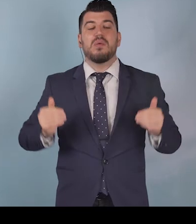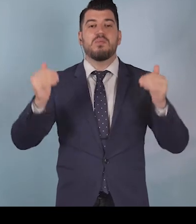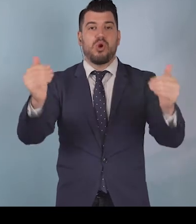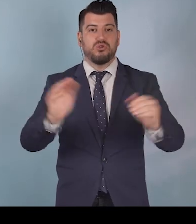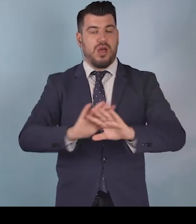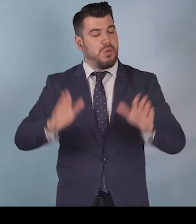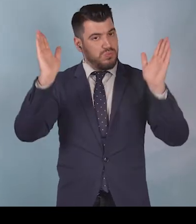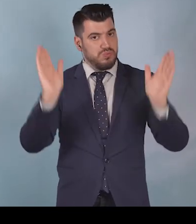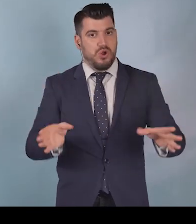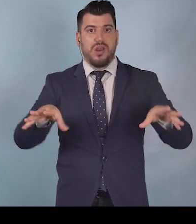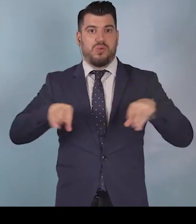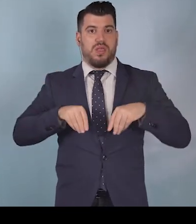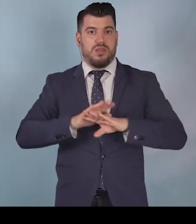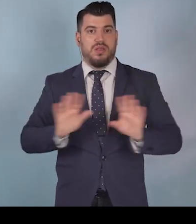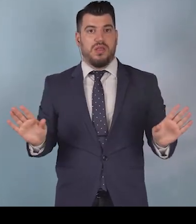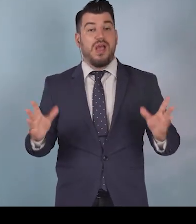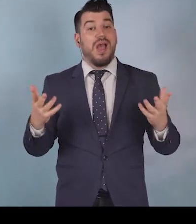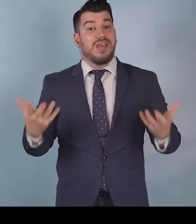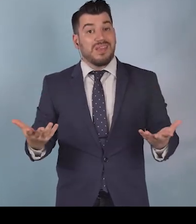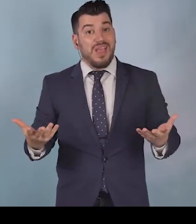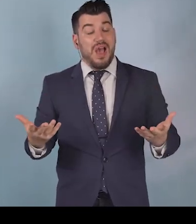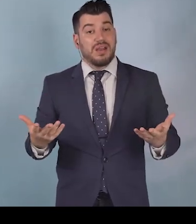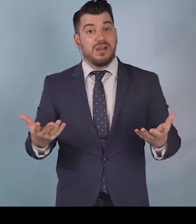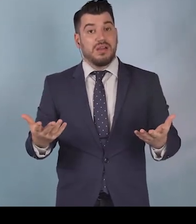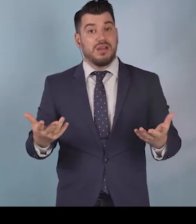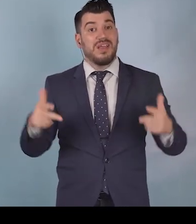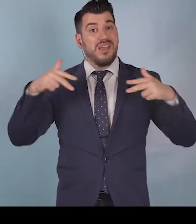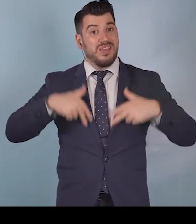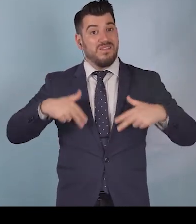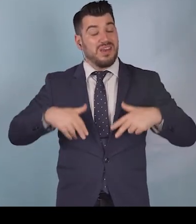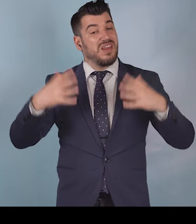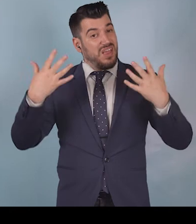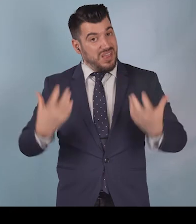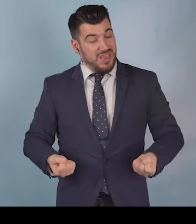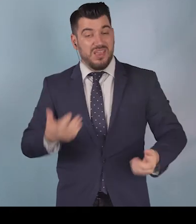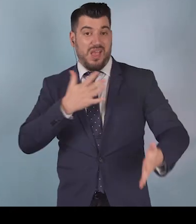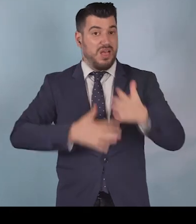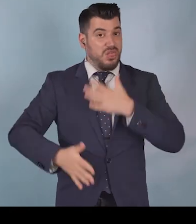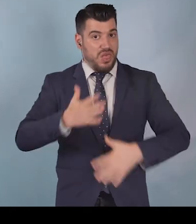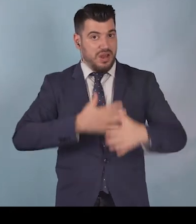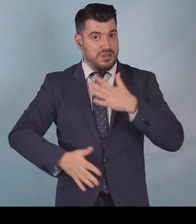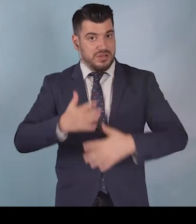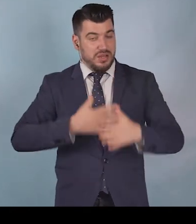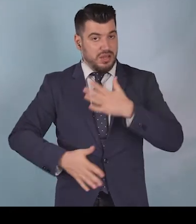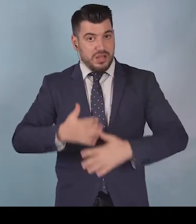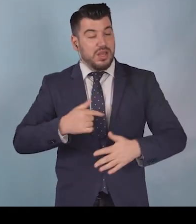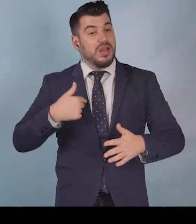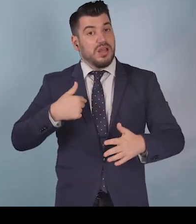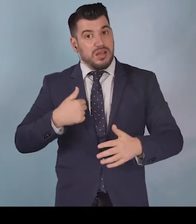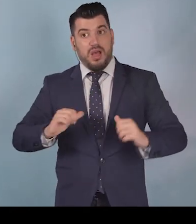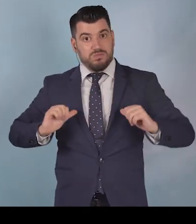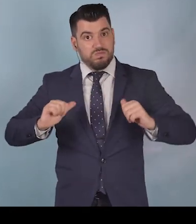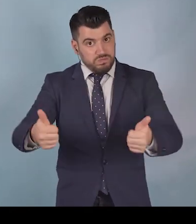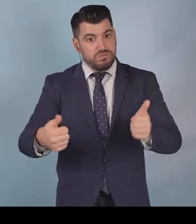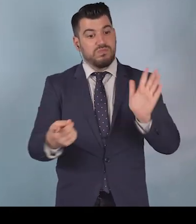πιστεύουμε. Και αν υπήρχε η νομοθετική, αν θέλετε, πρωτοβουλία και το πολιτικό εκείνο